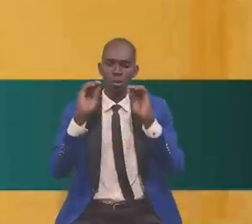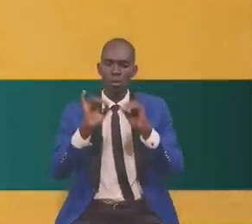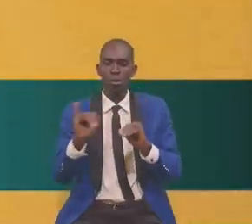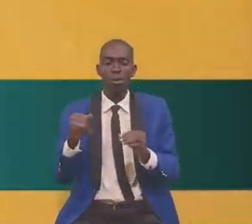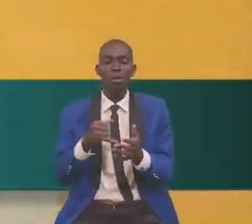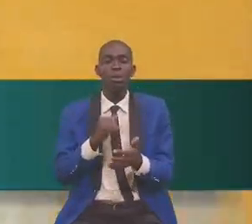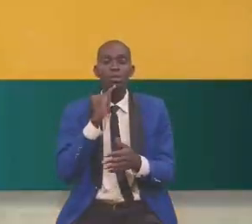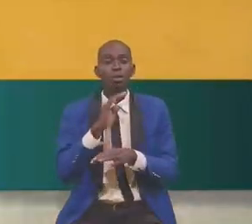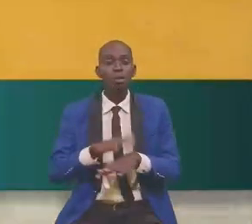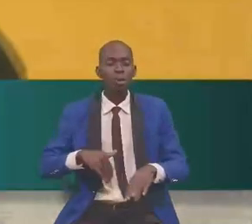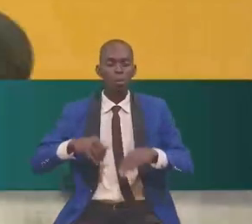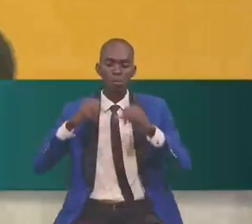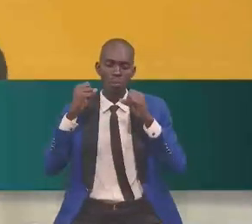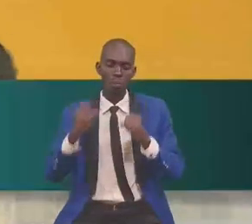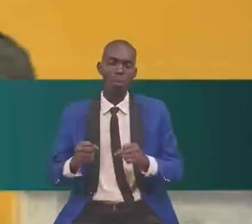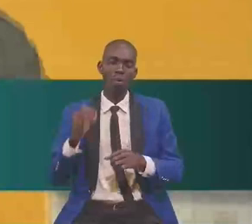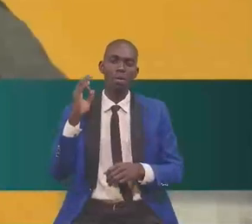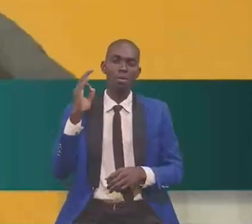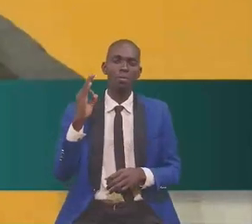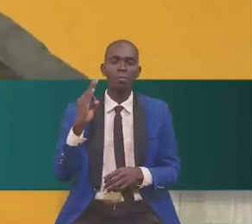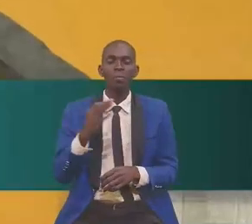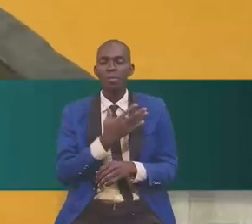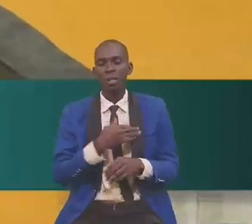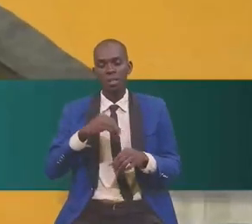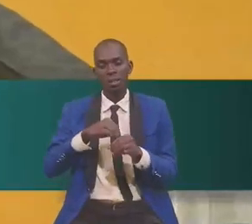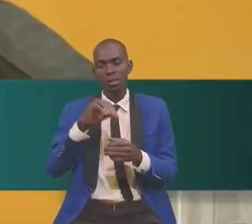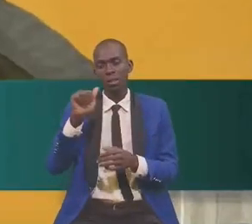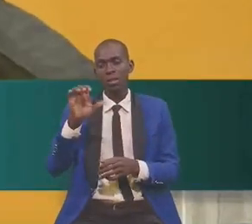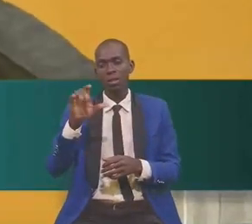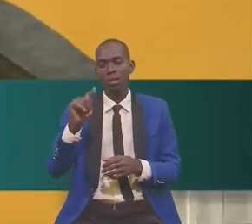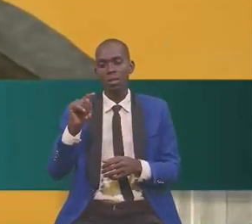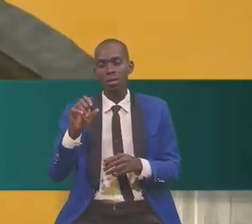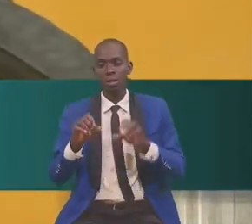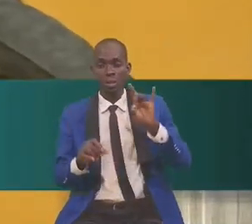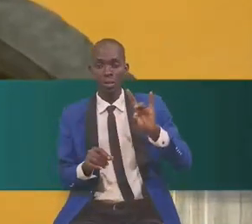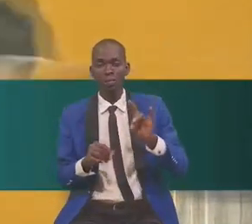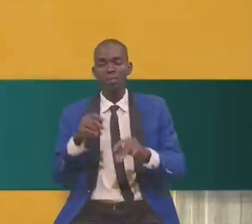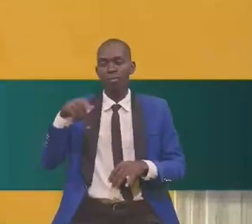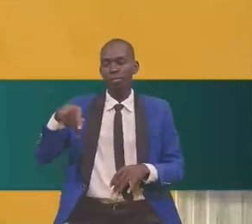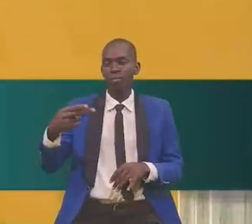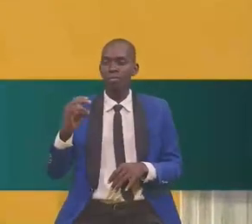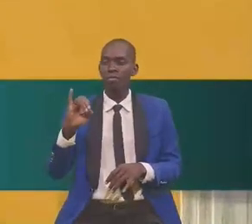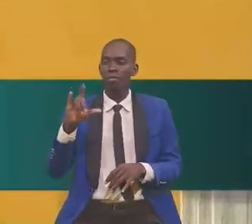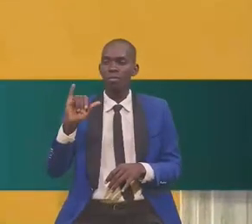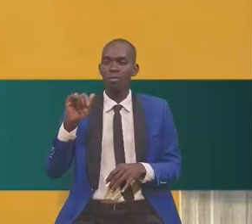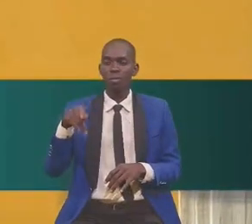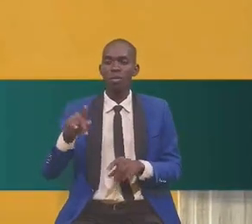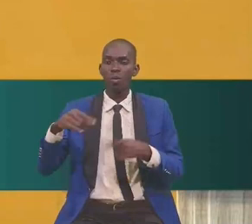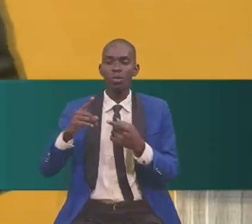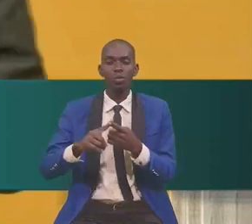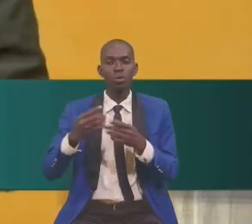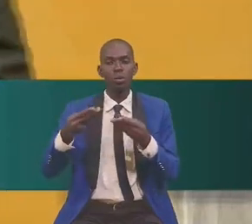8, Philippe descendit en Samarie et il prêcha la parole de Dieu à ces gens, leur prêcha Christ.